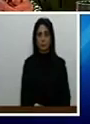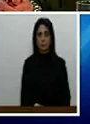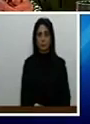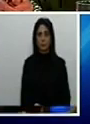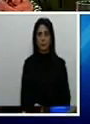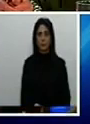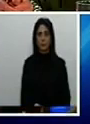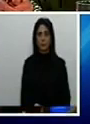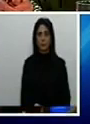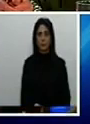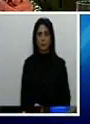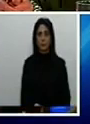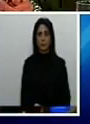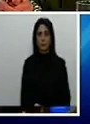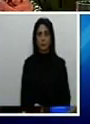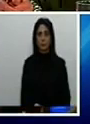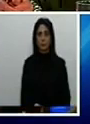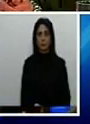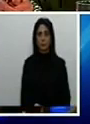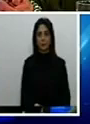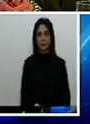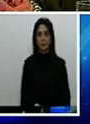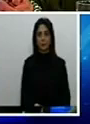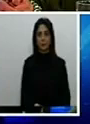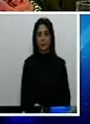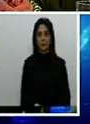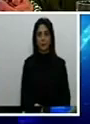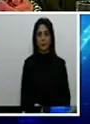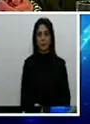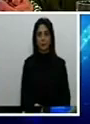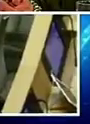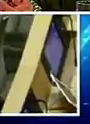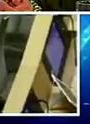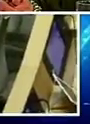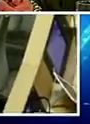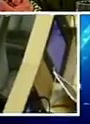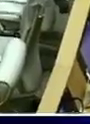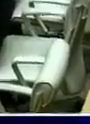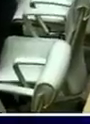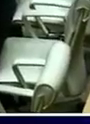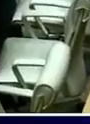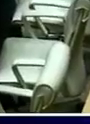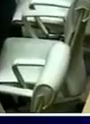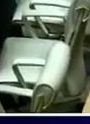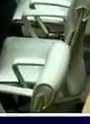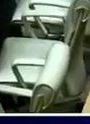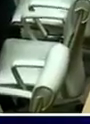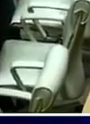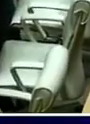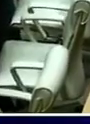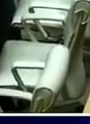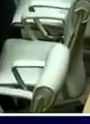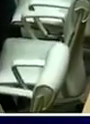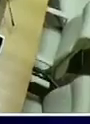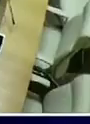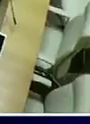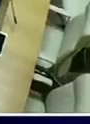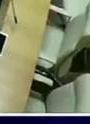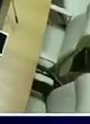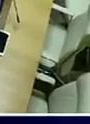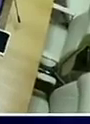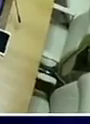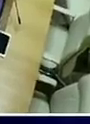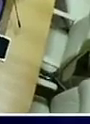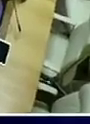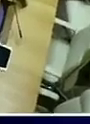ამას ვერ შევაფასე რომ ცხადია ხა არ ამგონი რომ მაინდამაინც ჩვენი ქვეყნის უმრავლესობა უბრალოდ ერთხელ ნათქვამს დაუჯერებს და აი ეს წნეხი